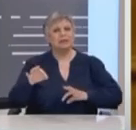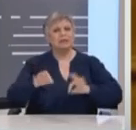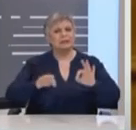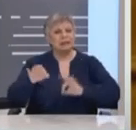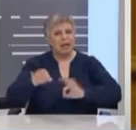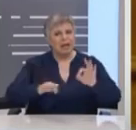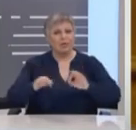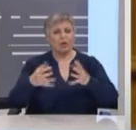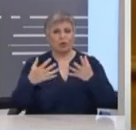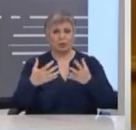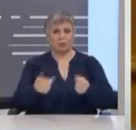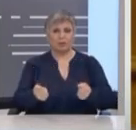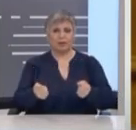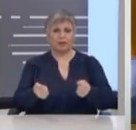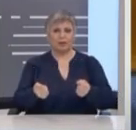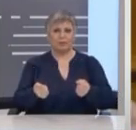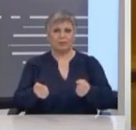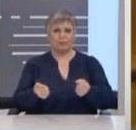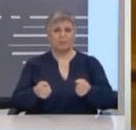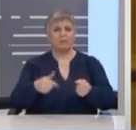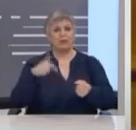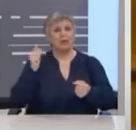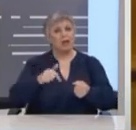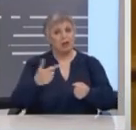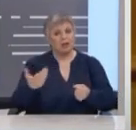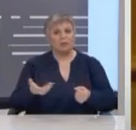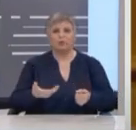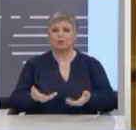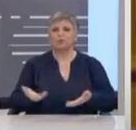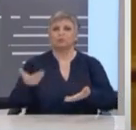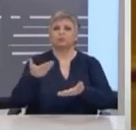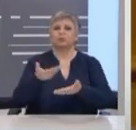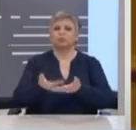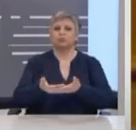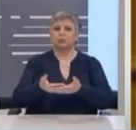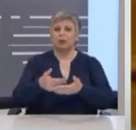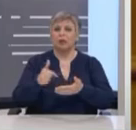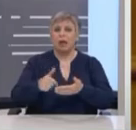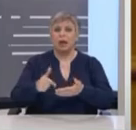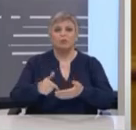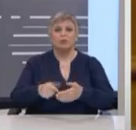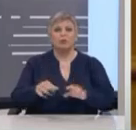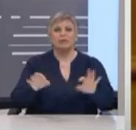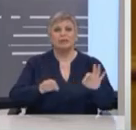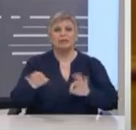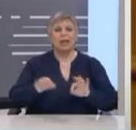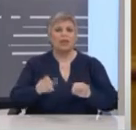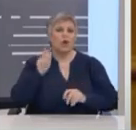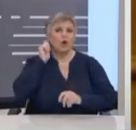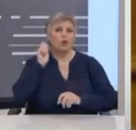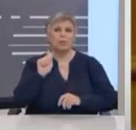είχε ο σχέδιο, εν πάση περιπτώσει, για τεθέσεις ψηφοφορία στην Κύπρο και το είχε απορρίψει ο κυπριακός